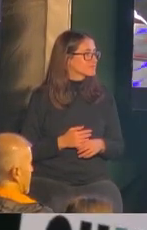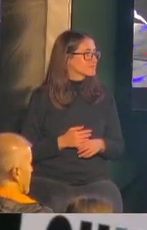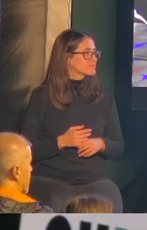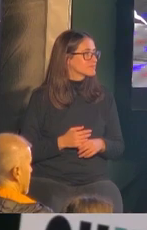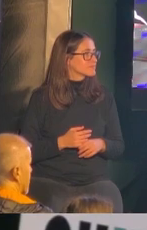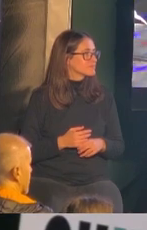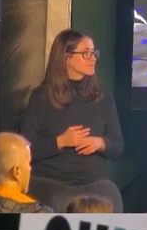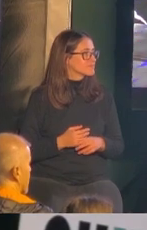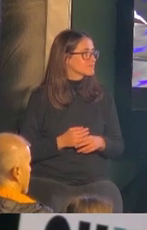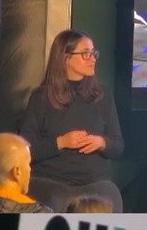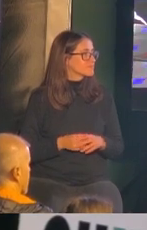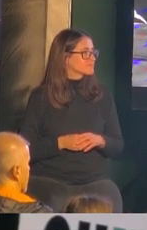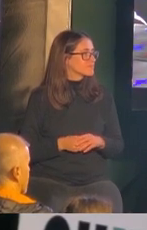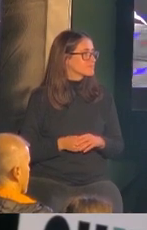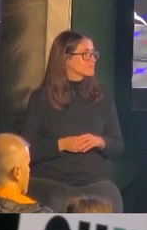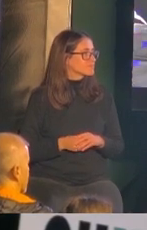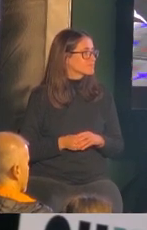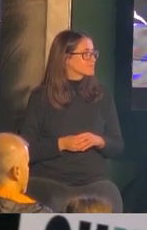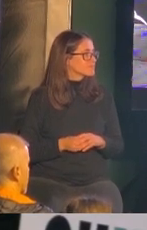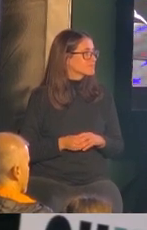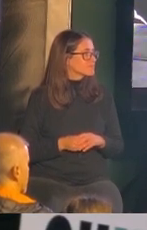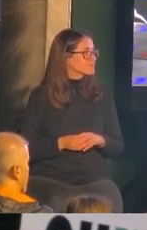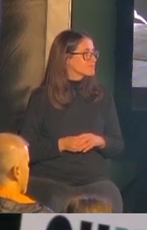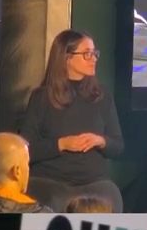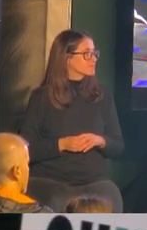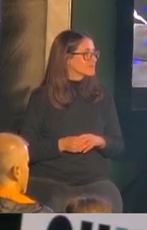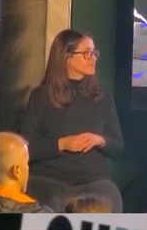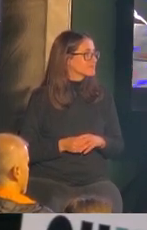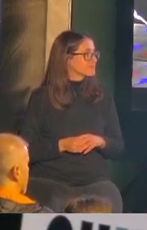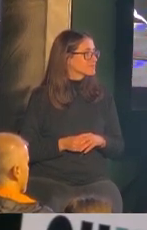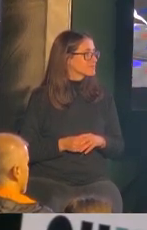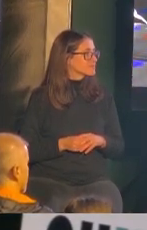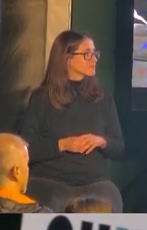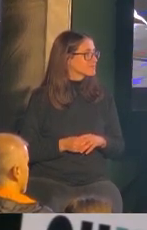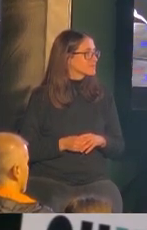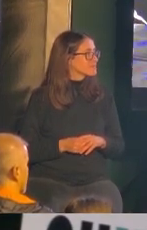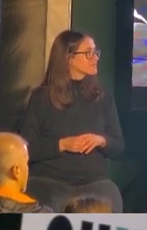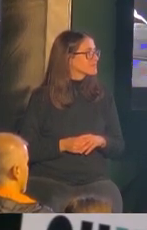Gràcies. És que no sé... Ah, no.